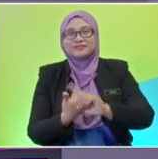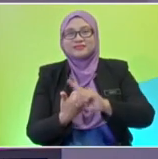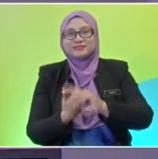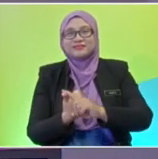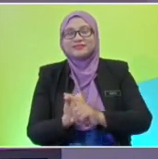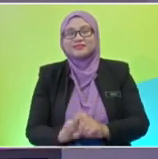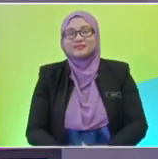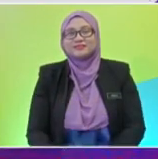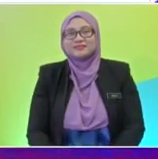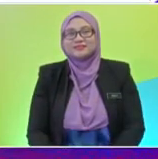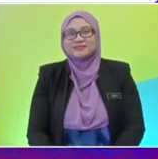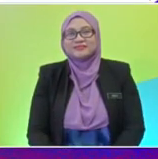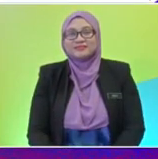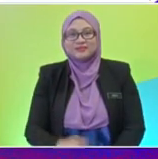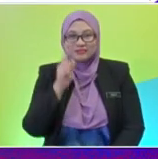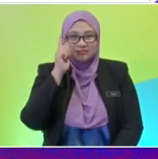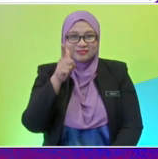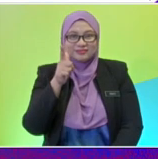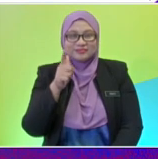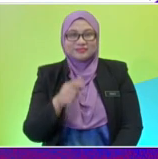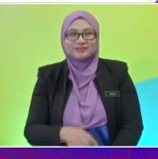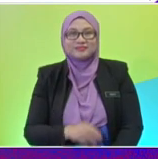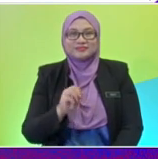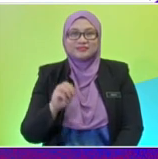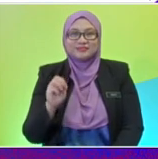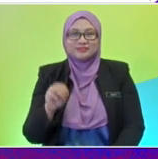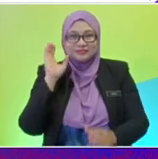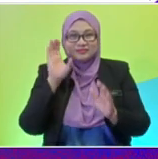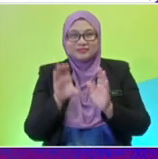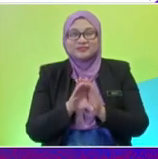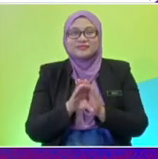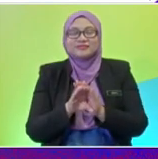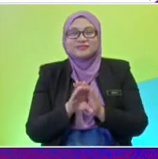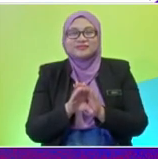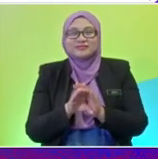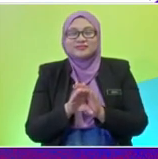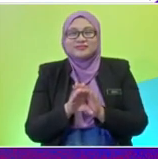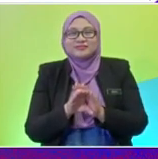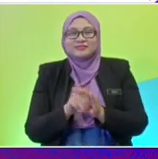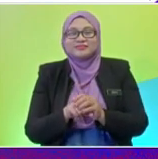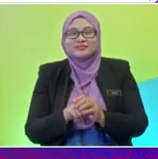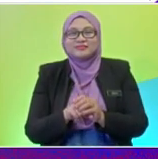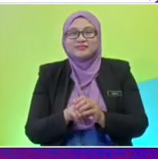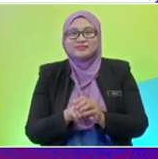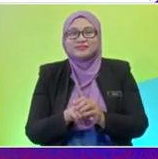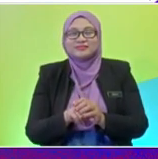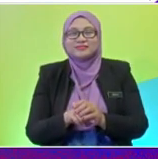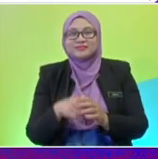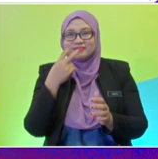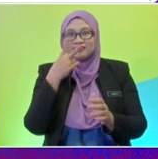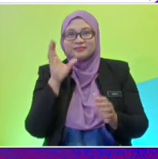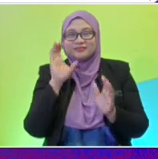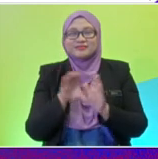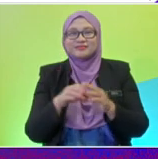Oke Coba lihat murid-murid di rumah gambar hantu dulu gambar dia situasi dia perselisihan paham oke